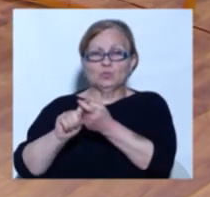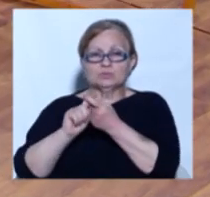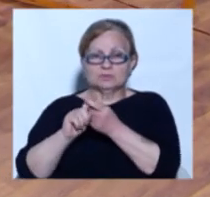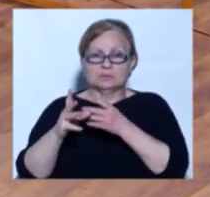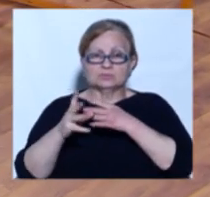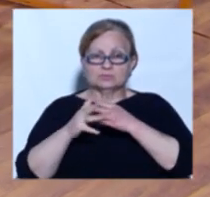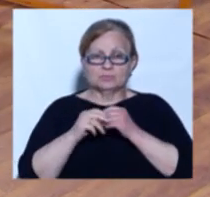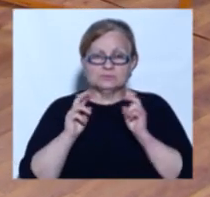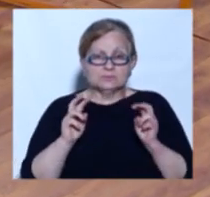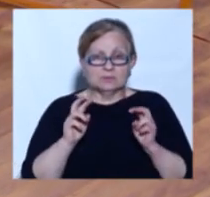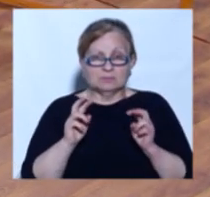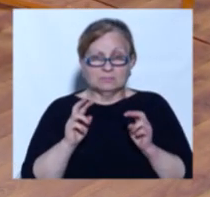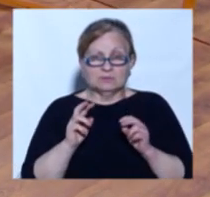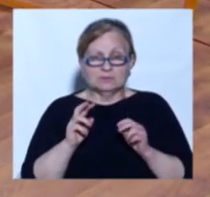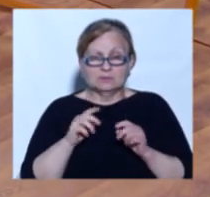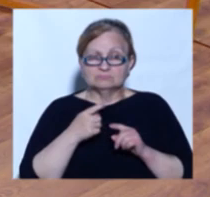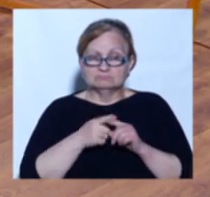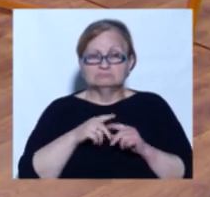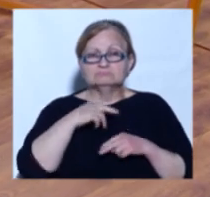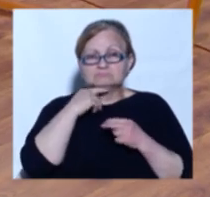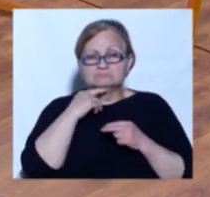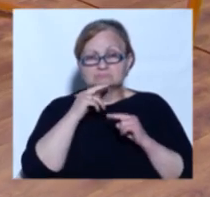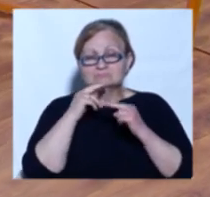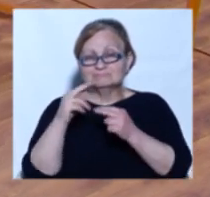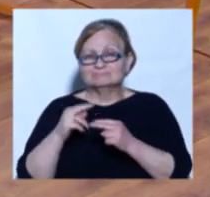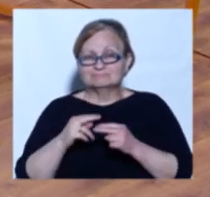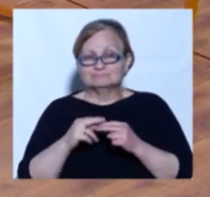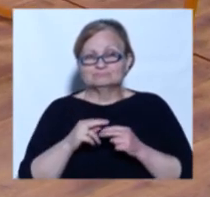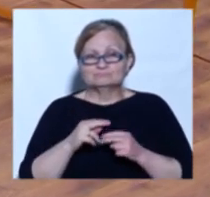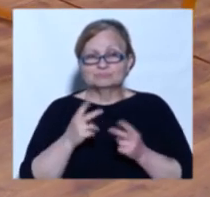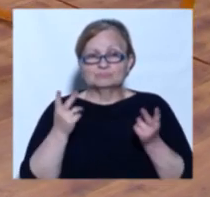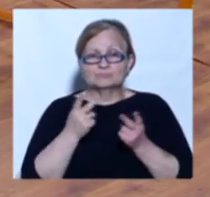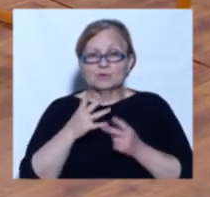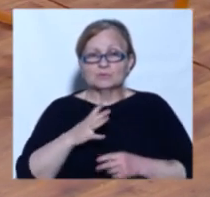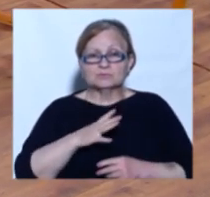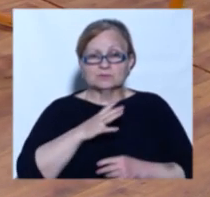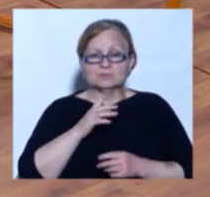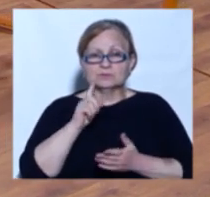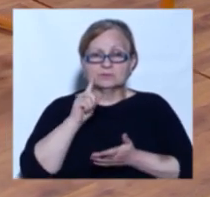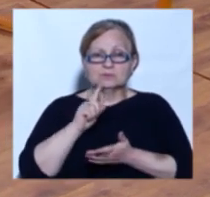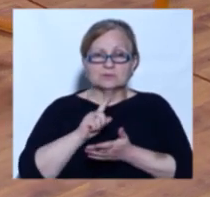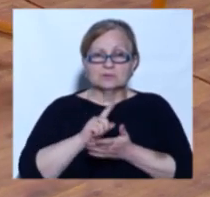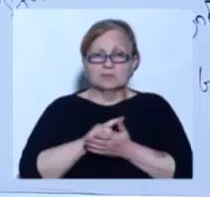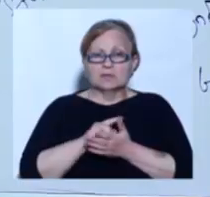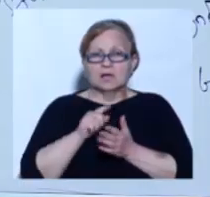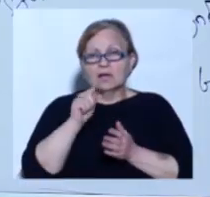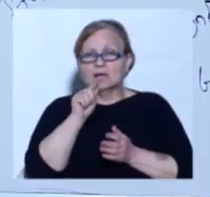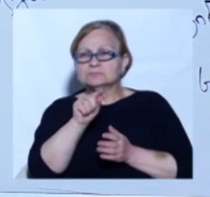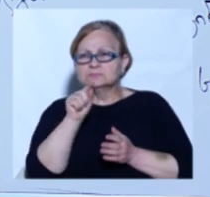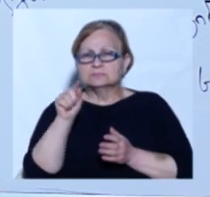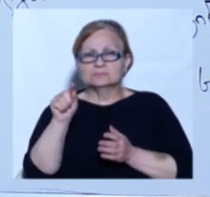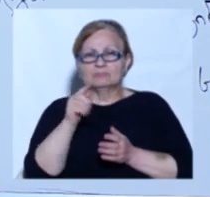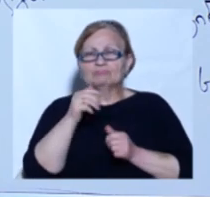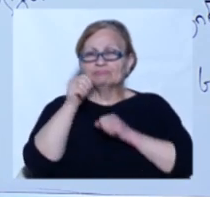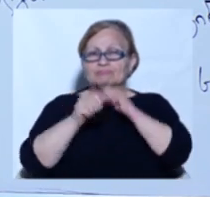თემა და ასევე ყურადღება მისაქცევია ის, რომ უნდა იყოს აუცილებლად მინიშნება